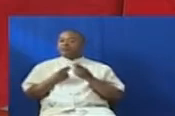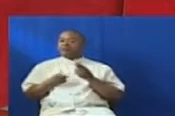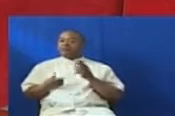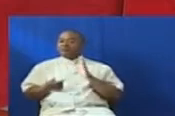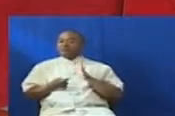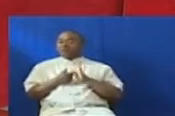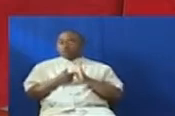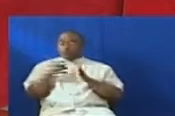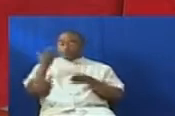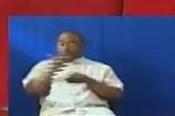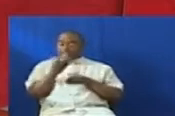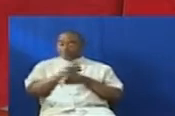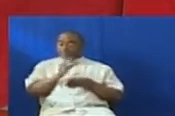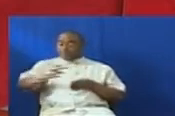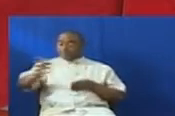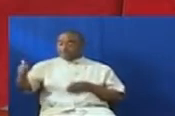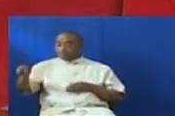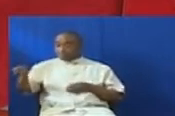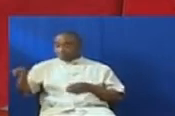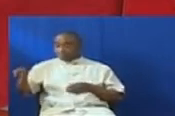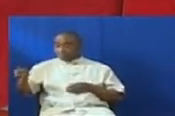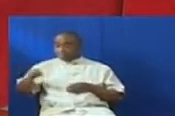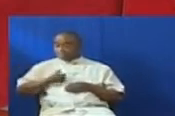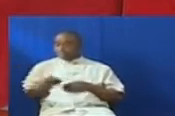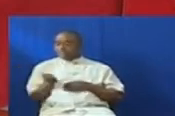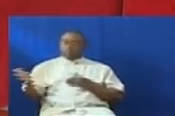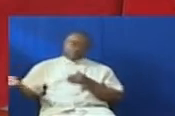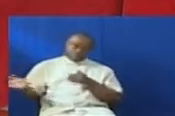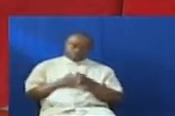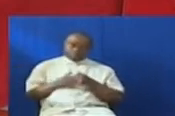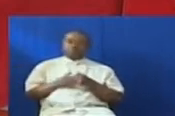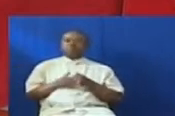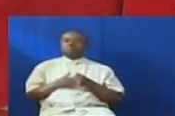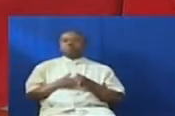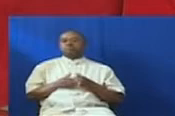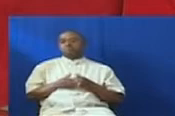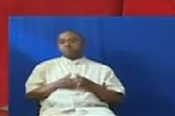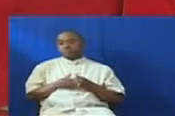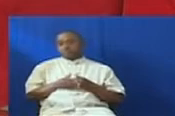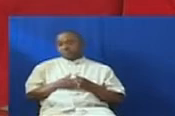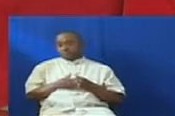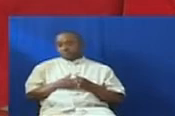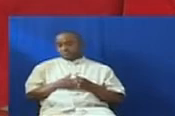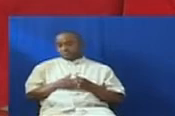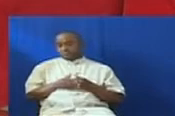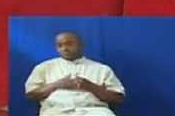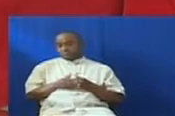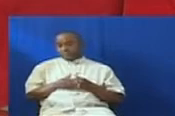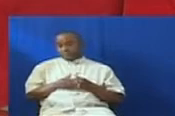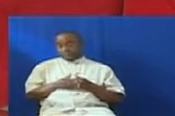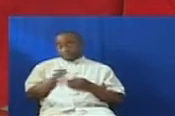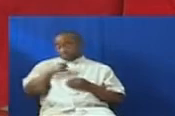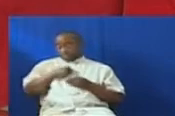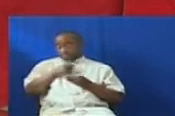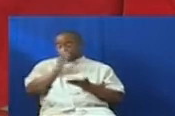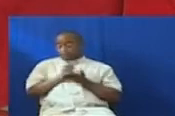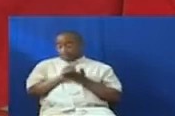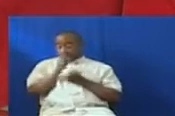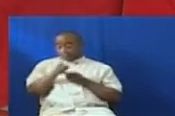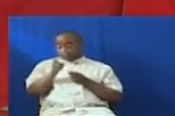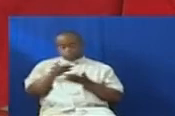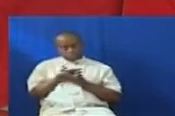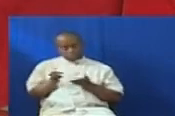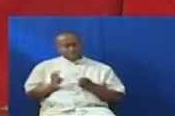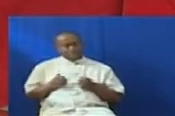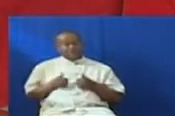kama hujapeleka fedha benki zinajifunga. Sina uhakika sana na ufanisi wake, lakini bado